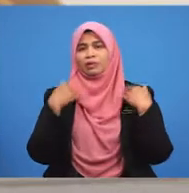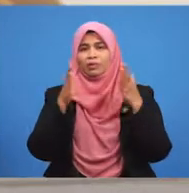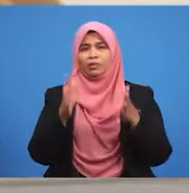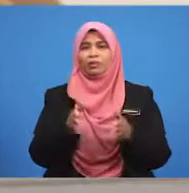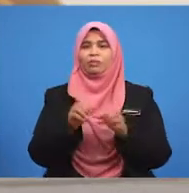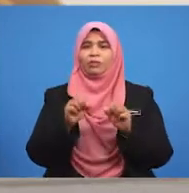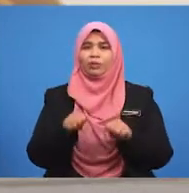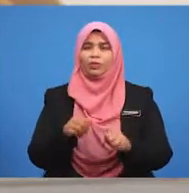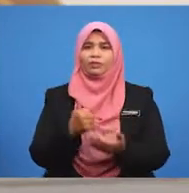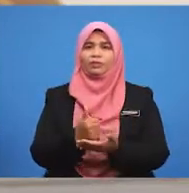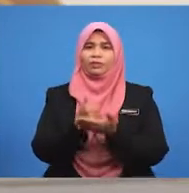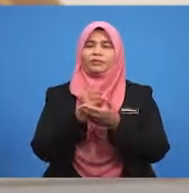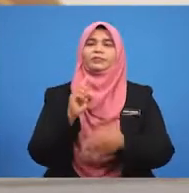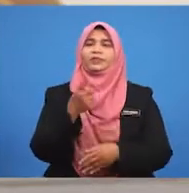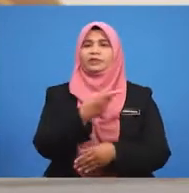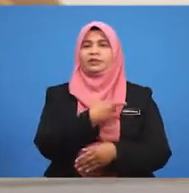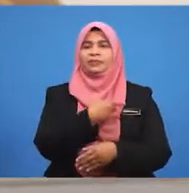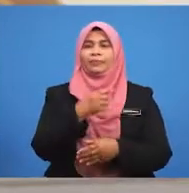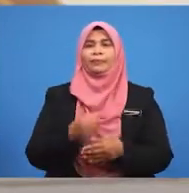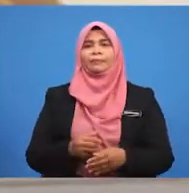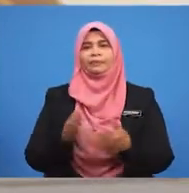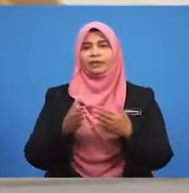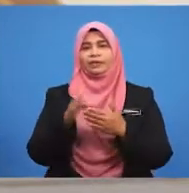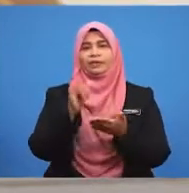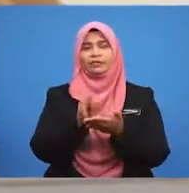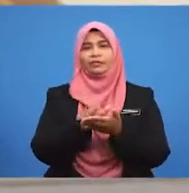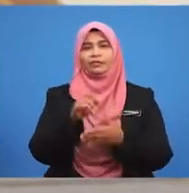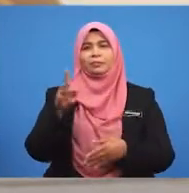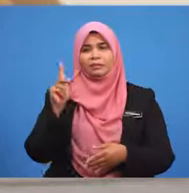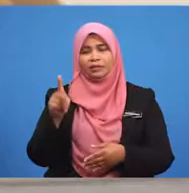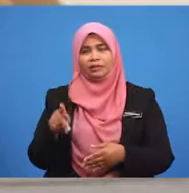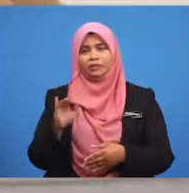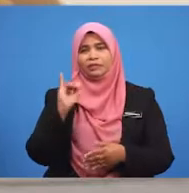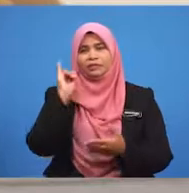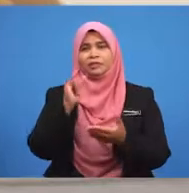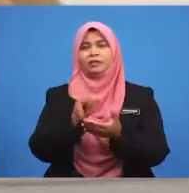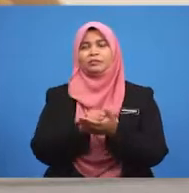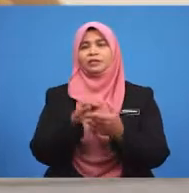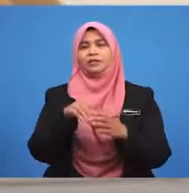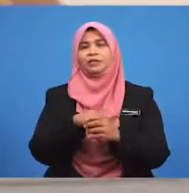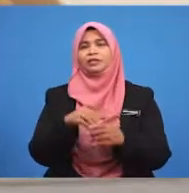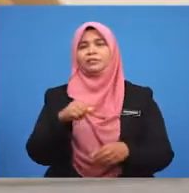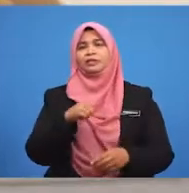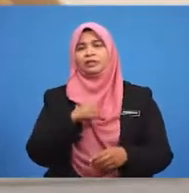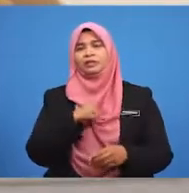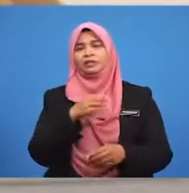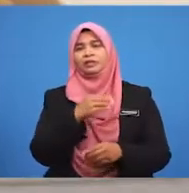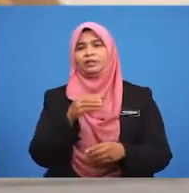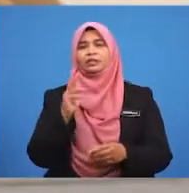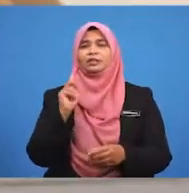kita. Oleh yang demikian, perlunya iman dalam diri kita, dan kita